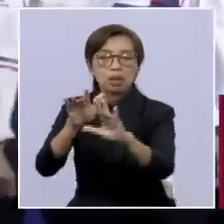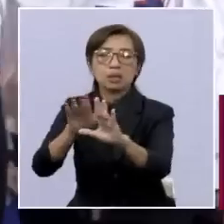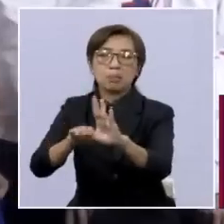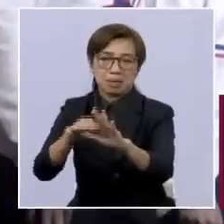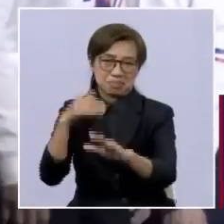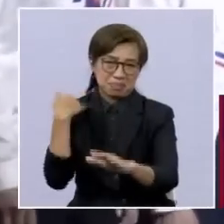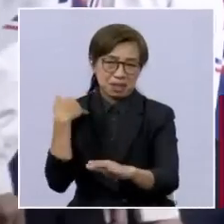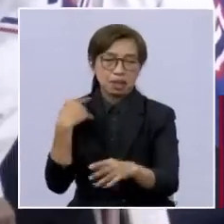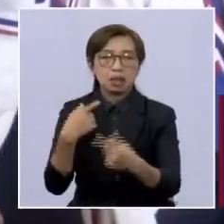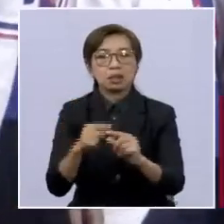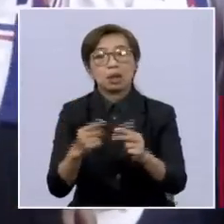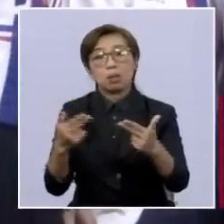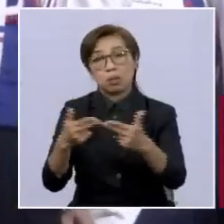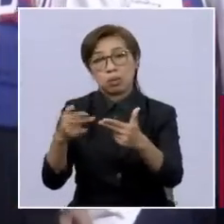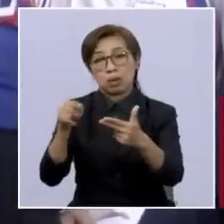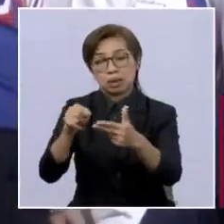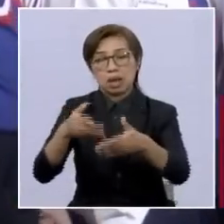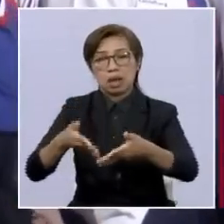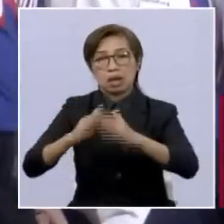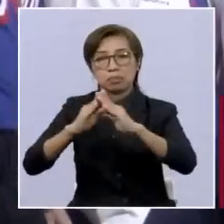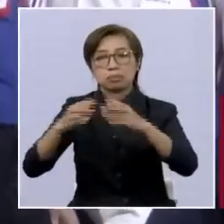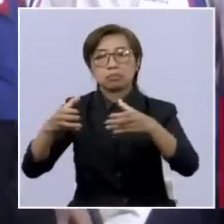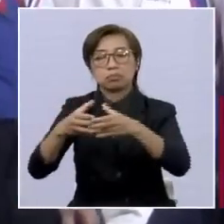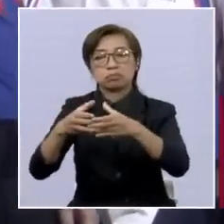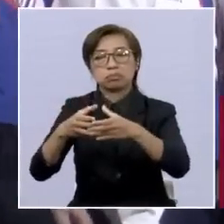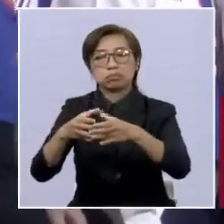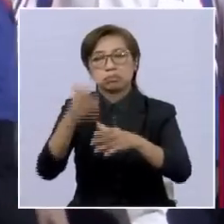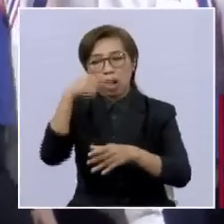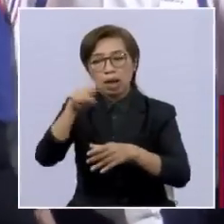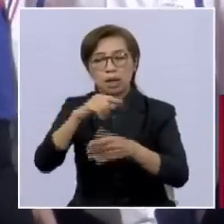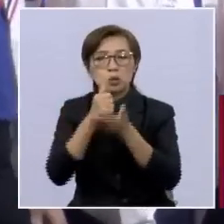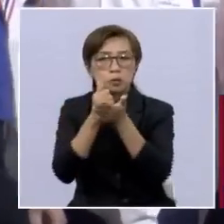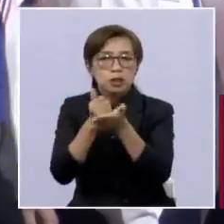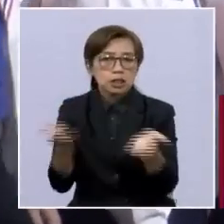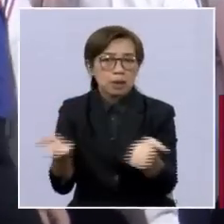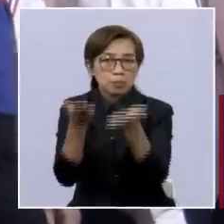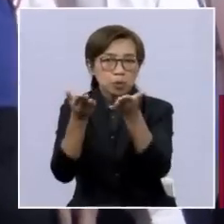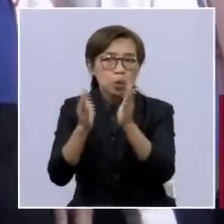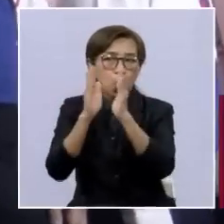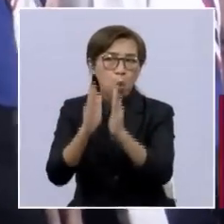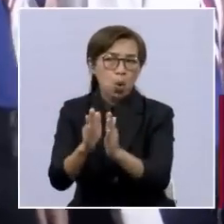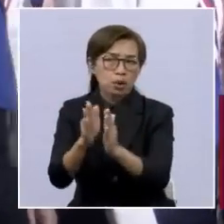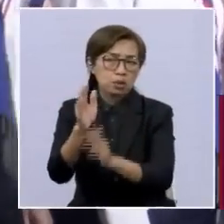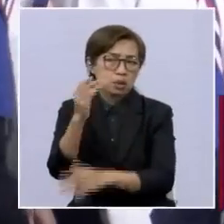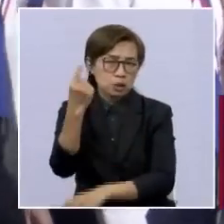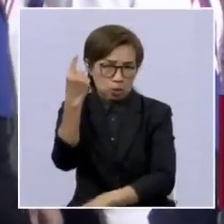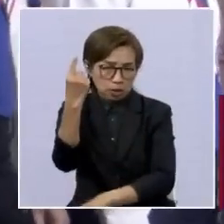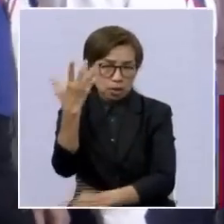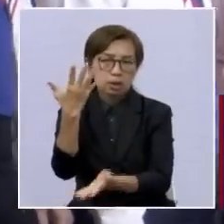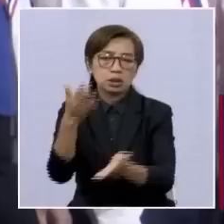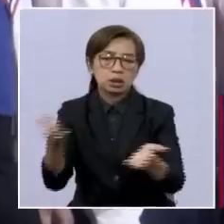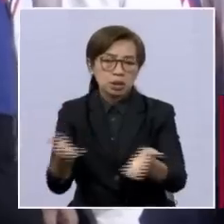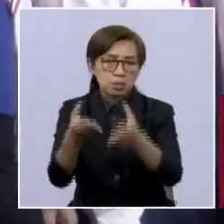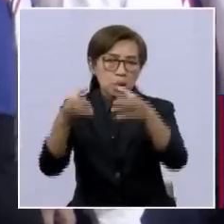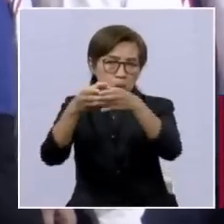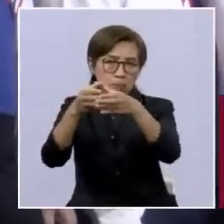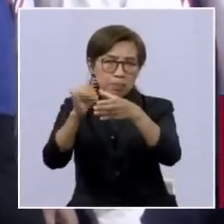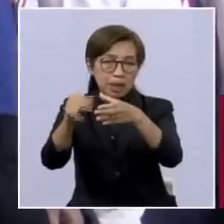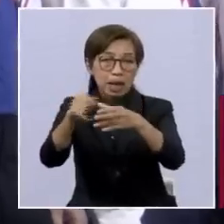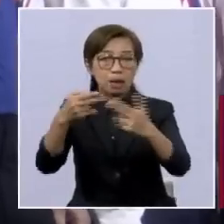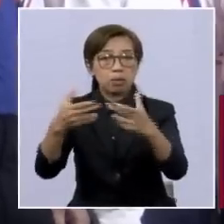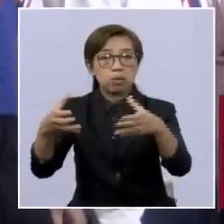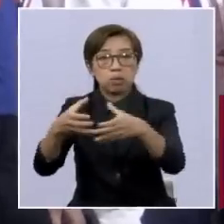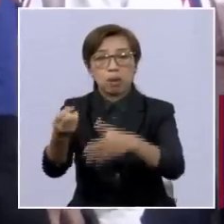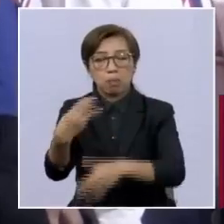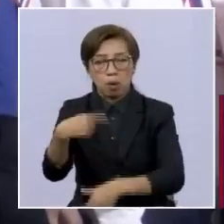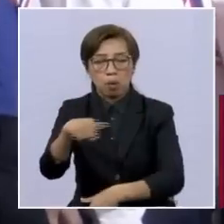คือก่อตั้งขึ้นมาเป็นพรรคเฉพาะกิจเพื่อสนับสนุนคนบางคนหรือว่ากลุ่มบางกลุ่มแล้วก็การที่พรรคเนี่ยประกาศเป็นหัวขบวน